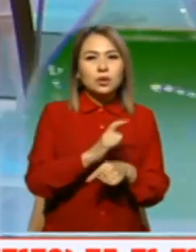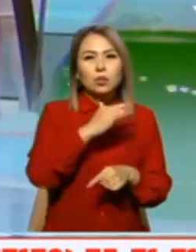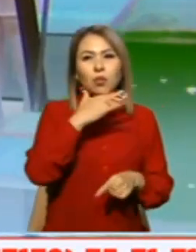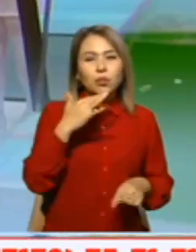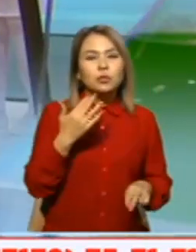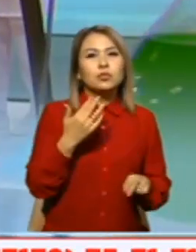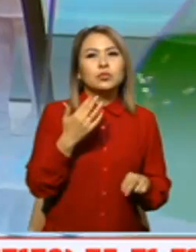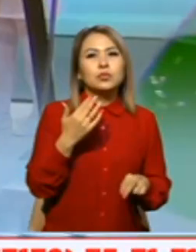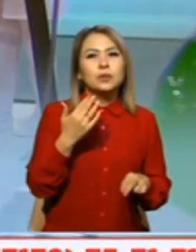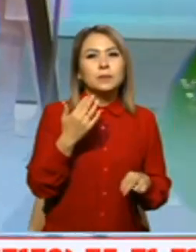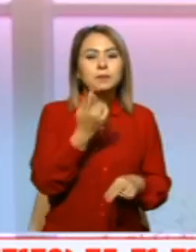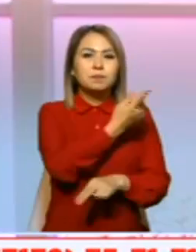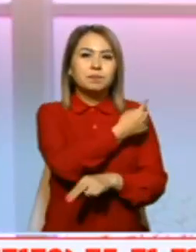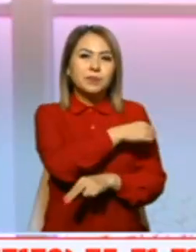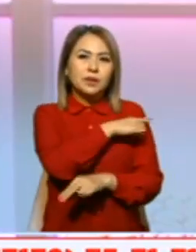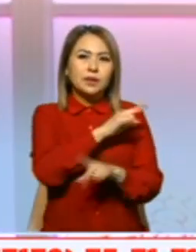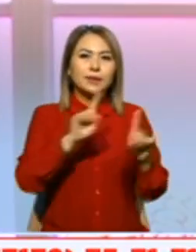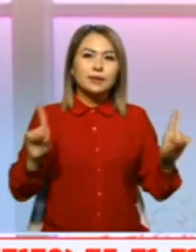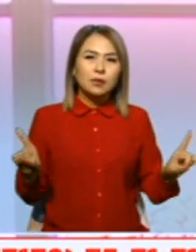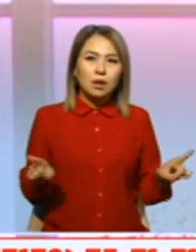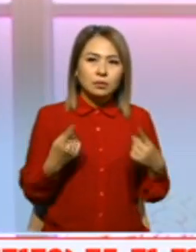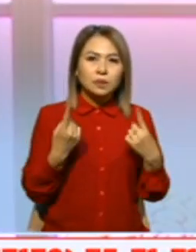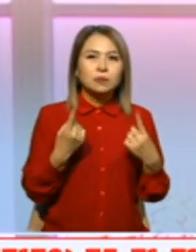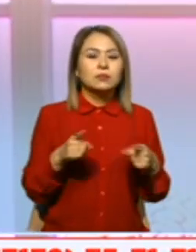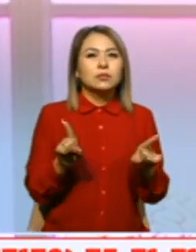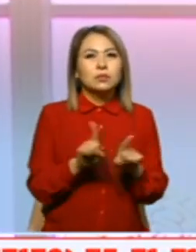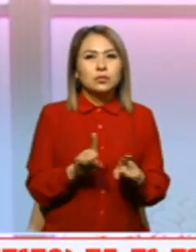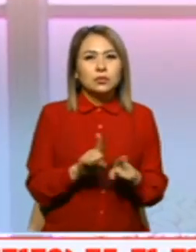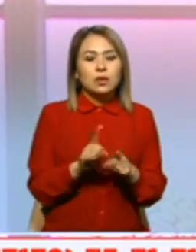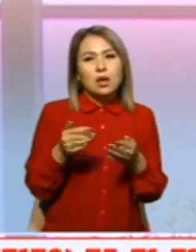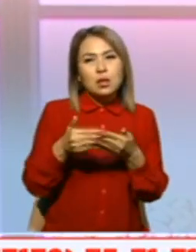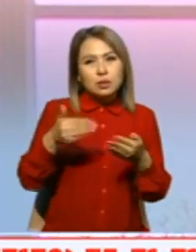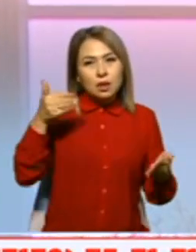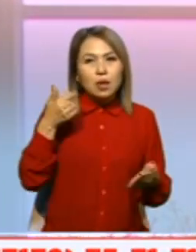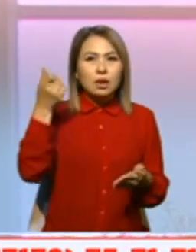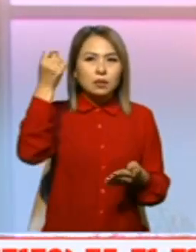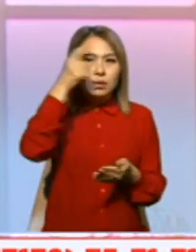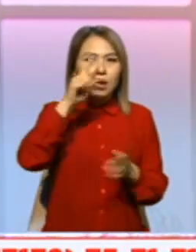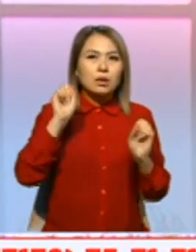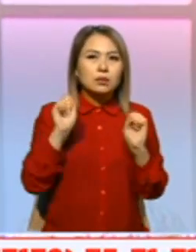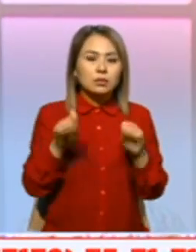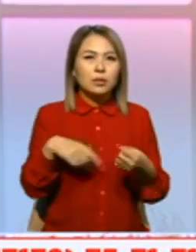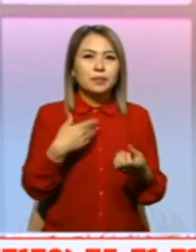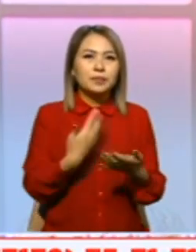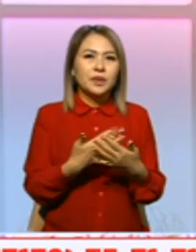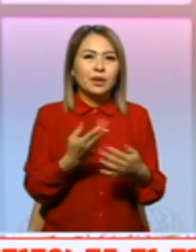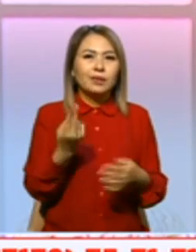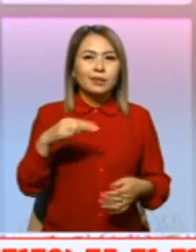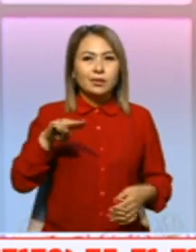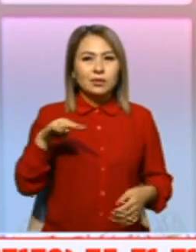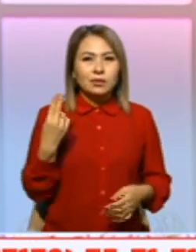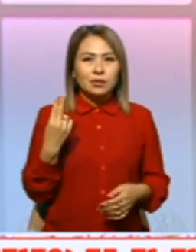Сондықтан медицина дамса да, барлығын алдын ала анықтай алсақ та, жаңа ДЦП-мен, аутизммен, басқа